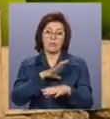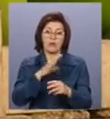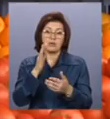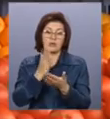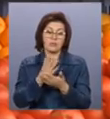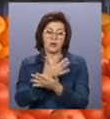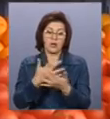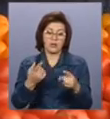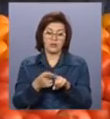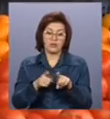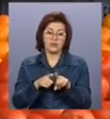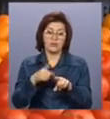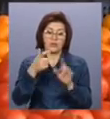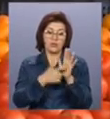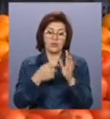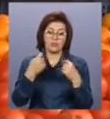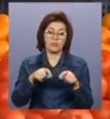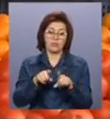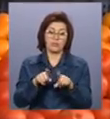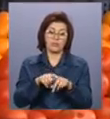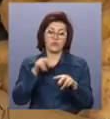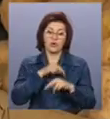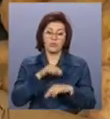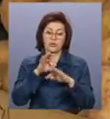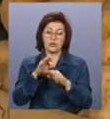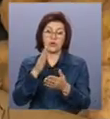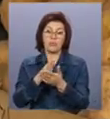онда барлығы 700-ден астам кәсіпкер ретінде жұмыс істейді.